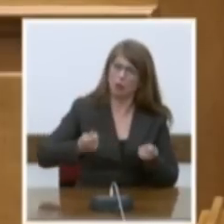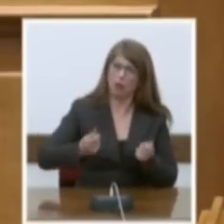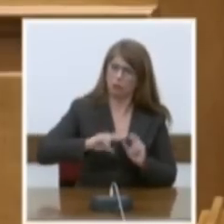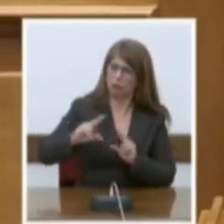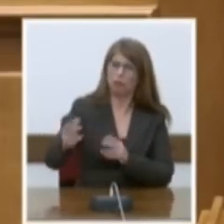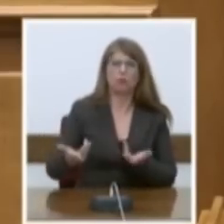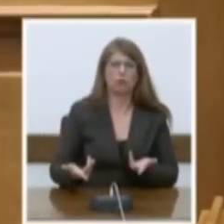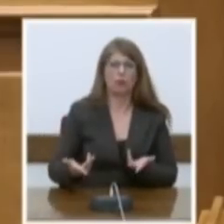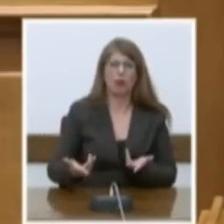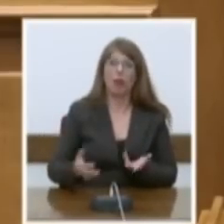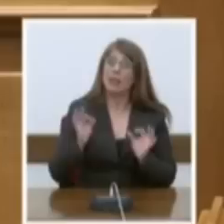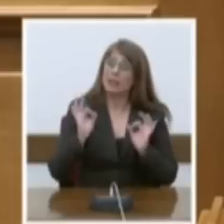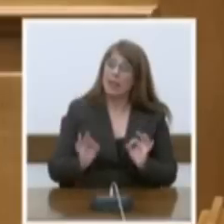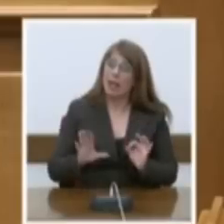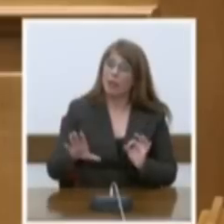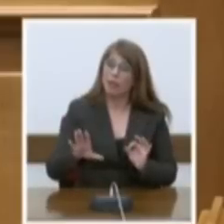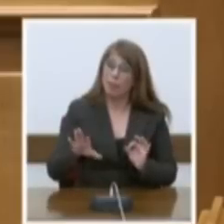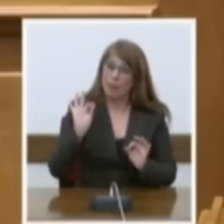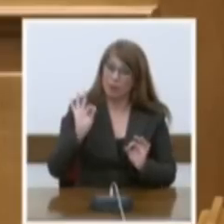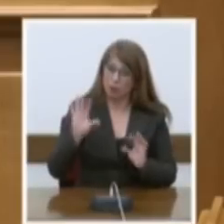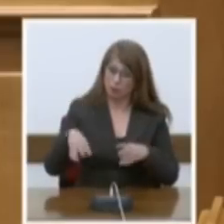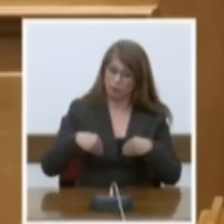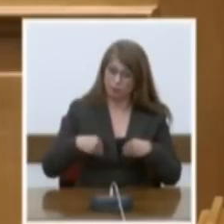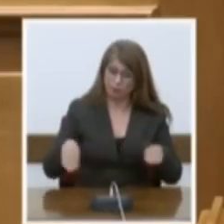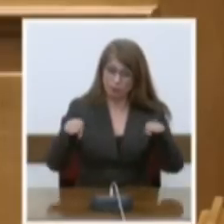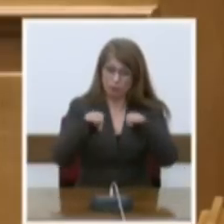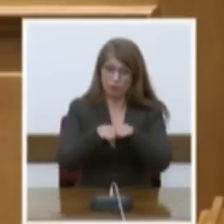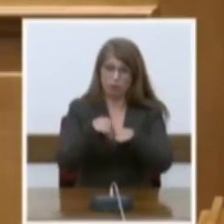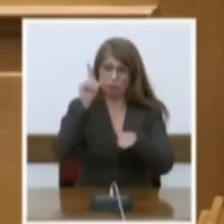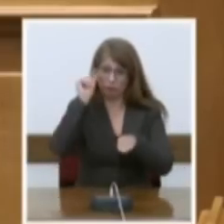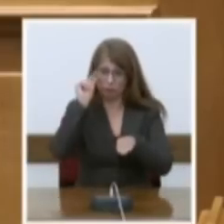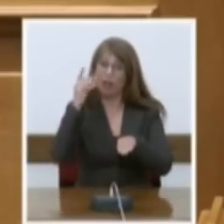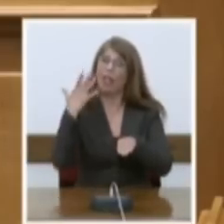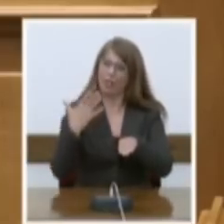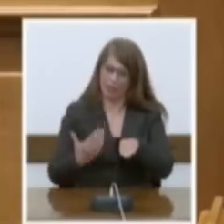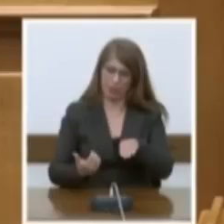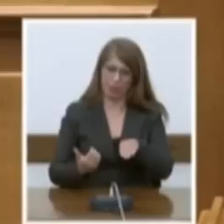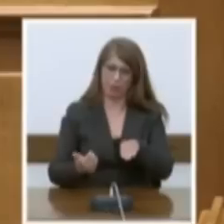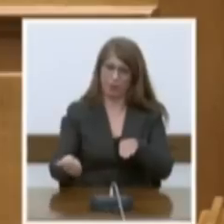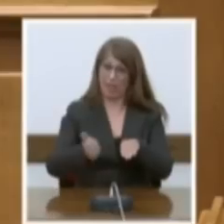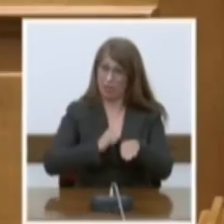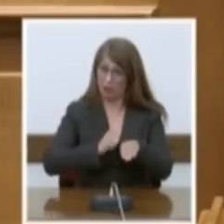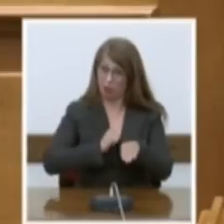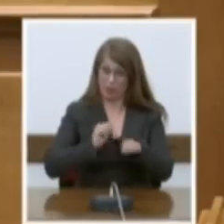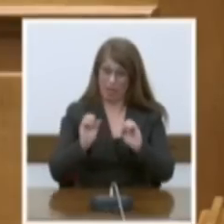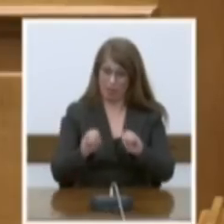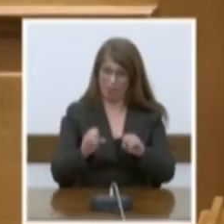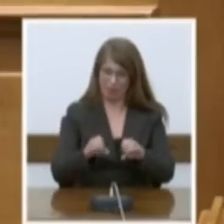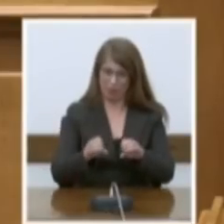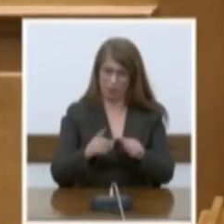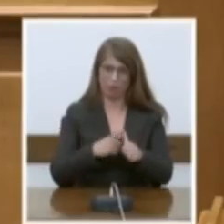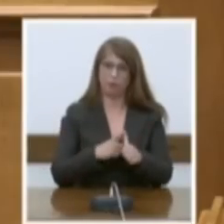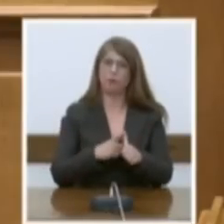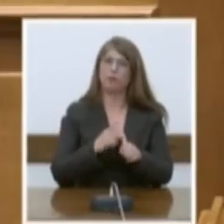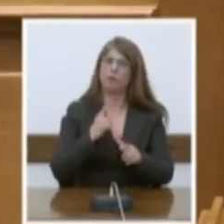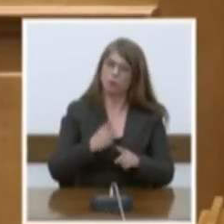δεχθούμε ότι ισότιμα πανεπιστήμια θα είναι ιδιωτικά εκπαιδευτήρια που απλά